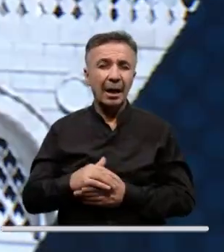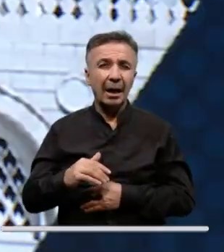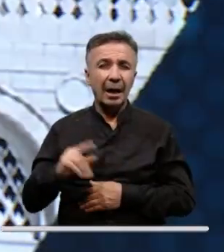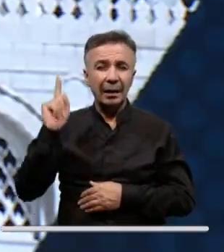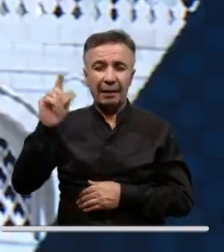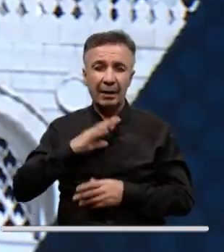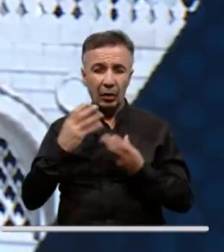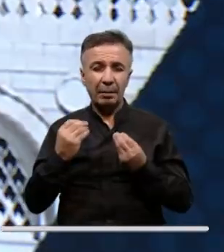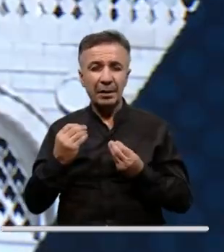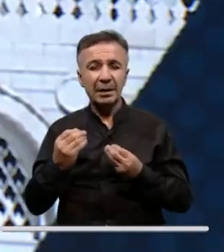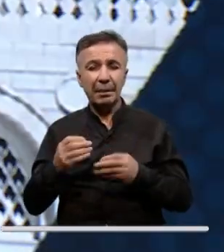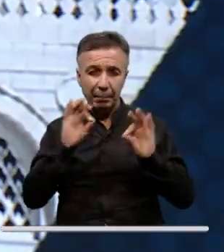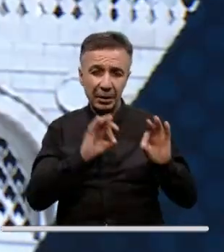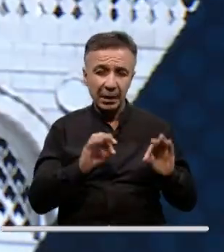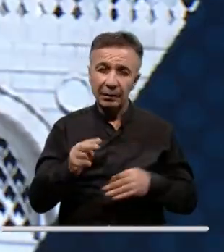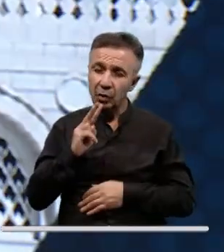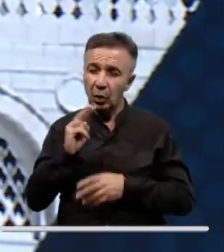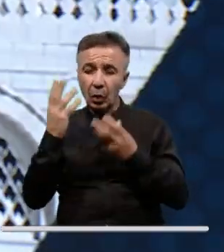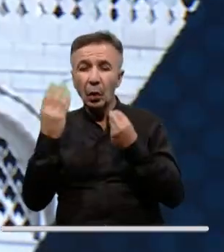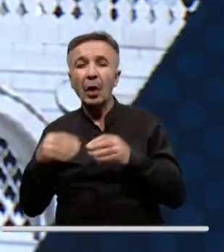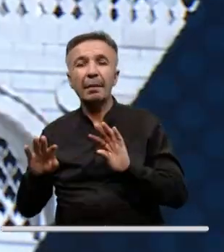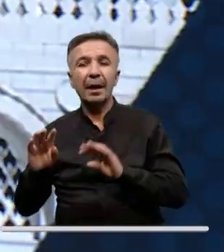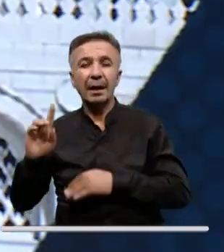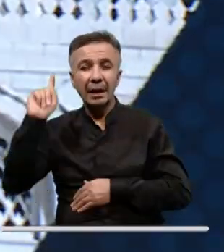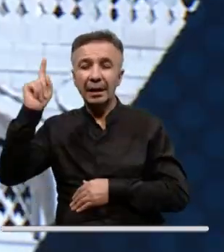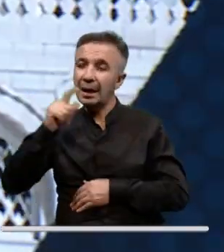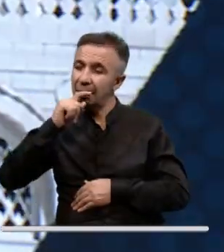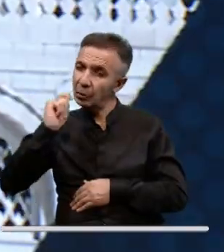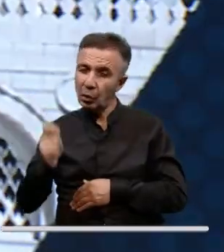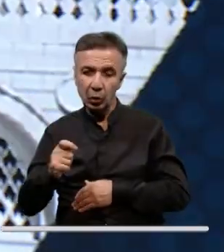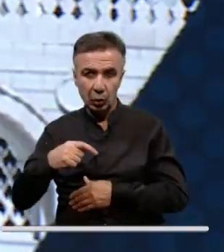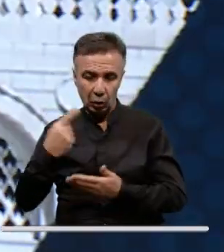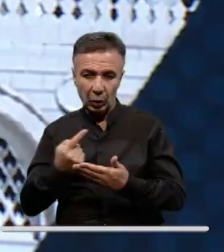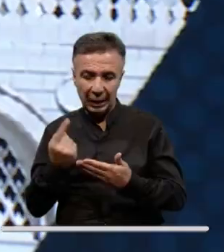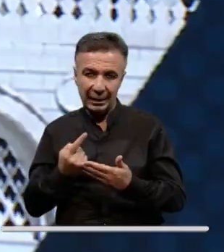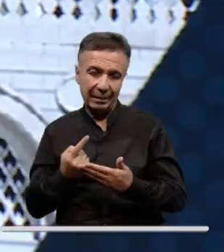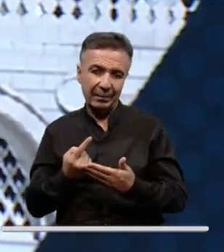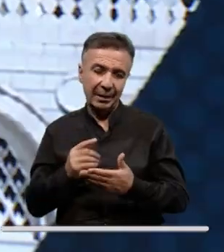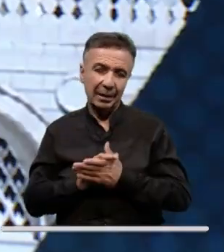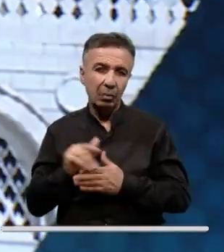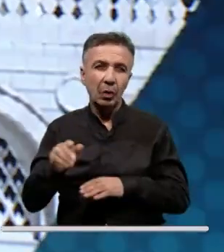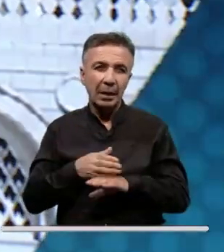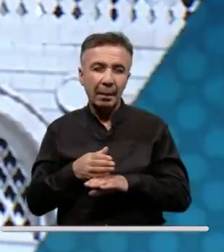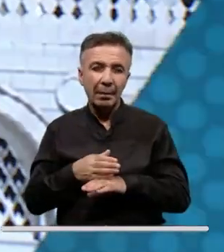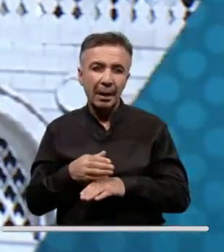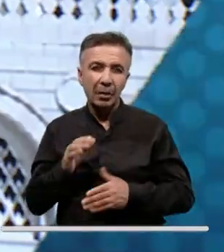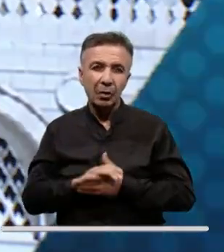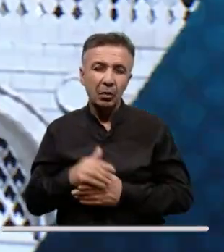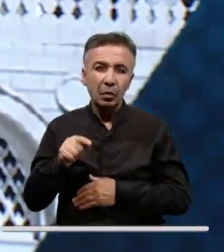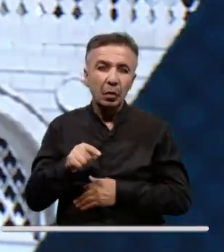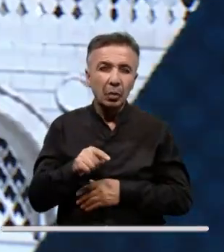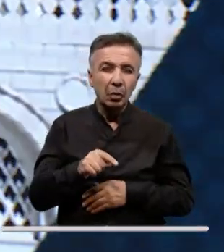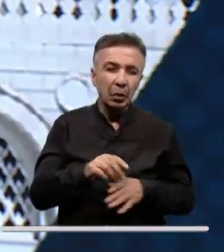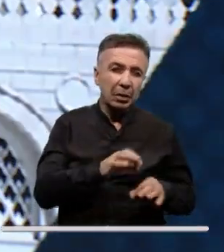ve varlığının sonu olmayan Allah'ın sözüdür kelamullah ondan dolayı efendim şu şuranın sözü bu